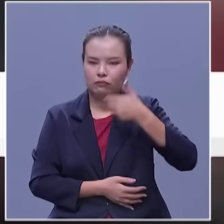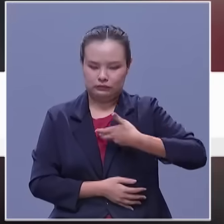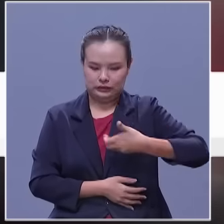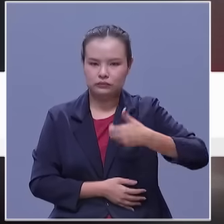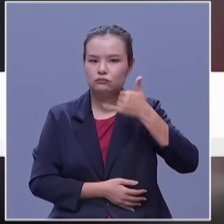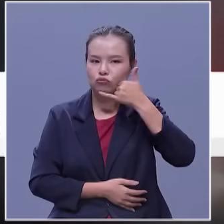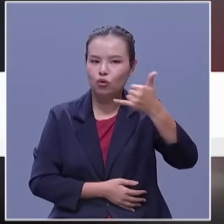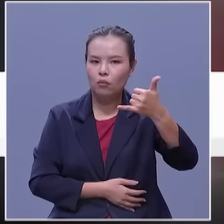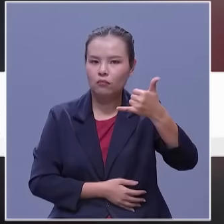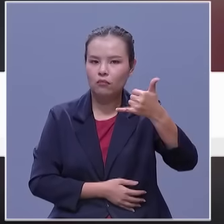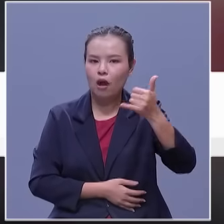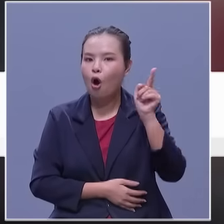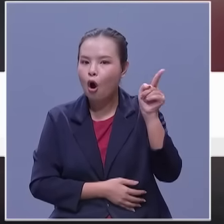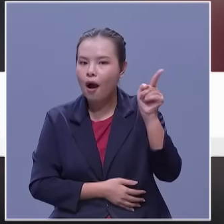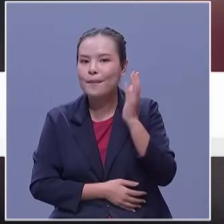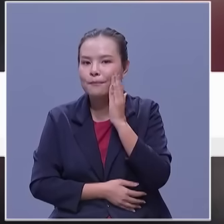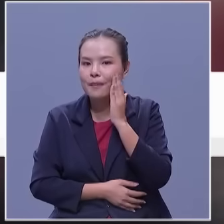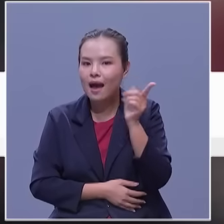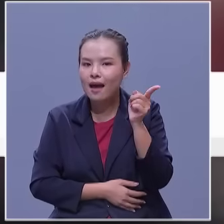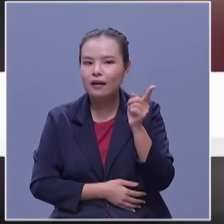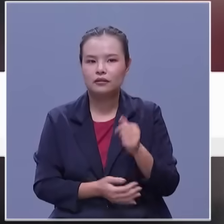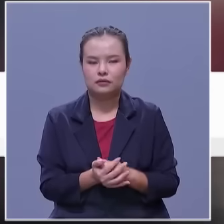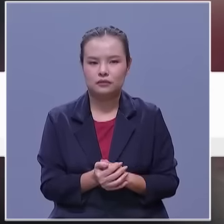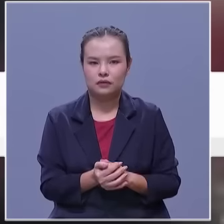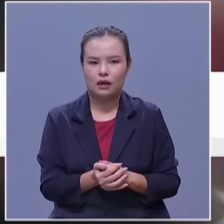เราเครื่องเครื่องของเขอยแป้ง